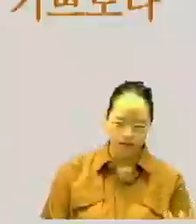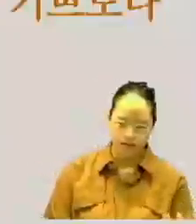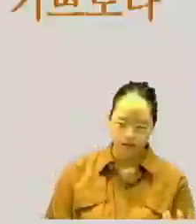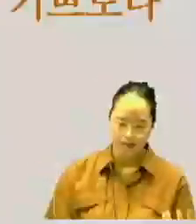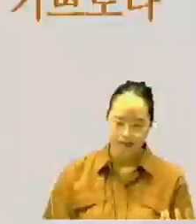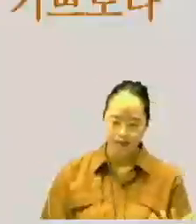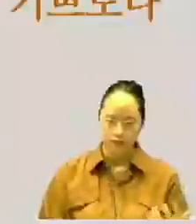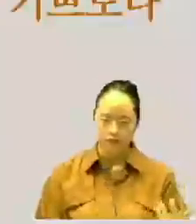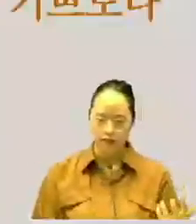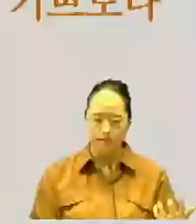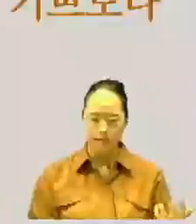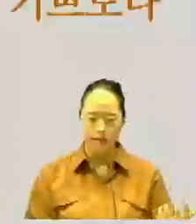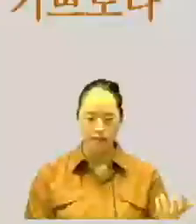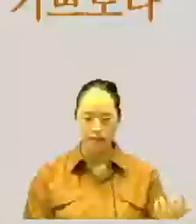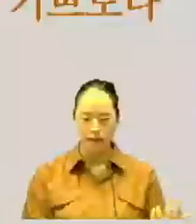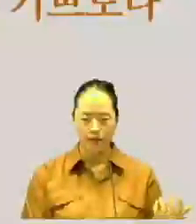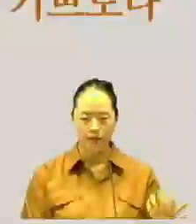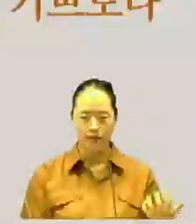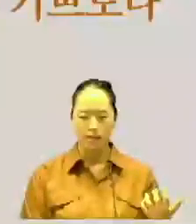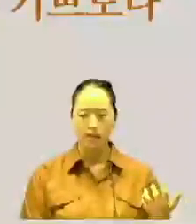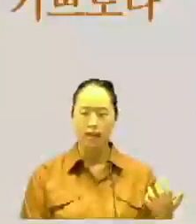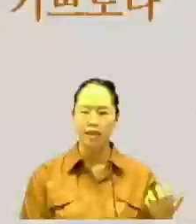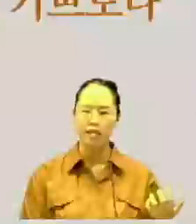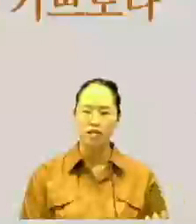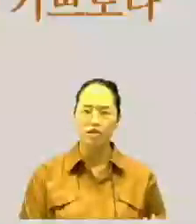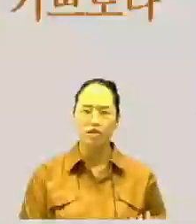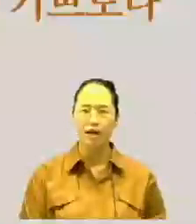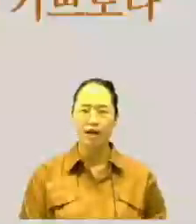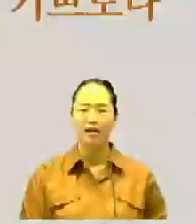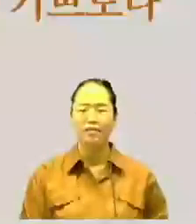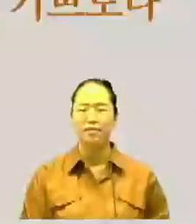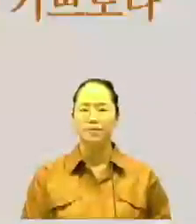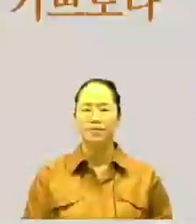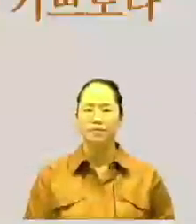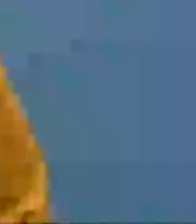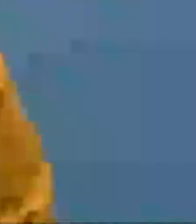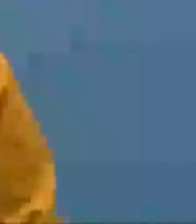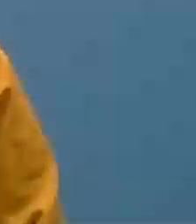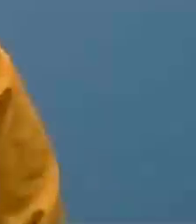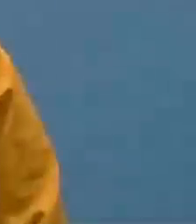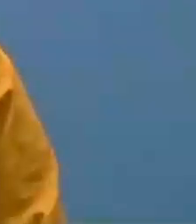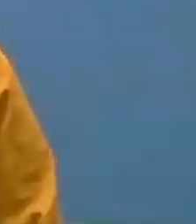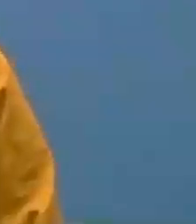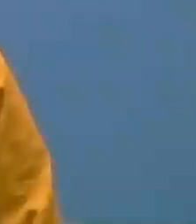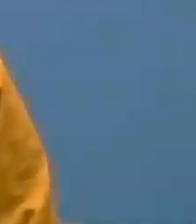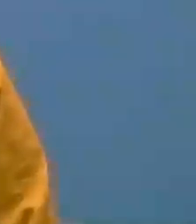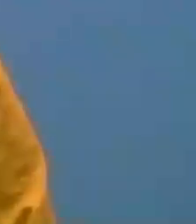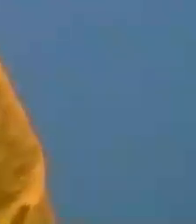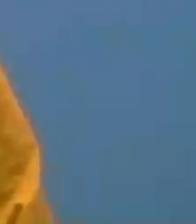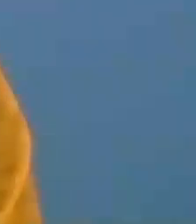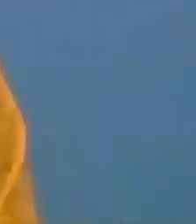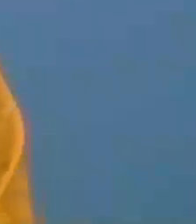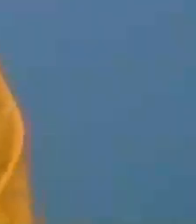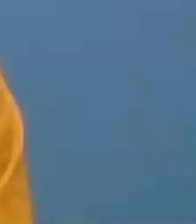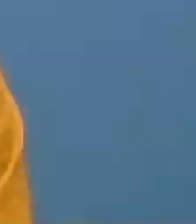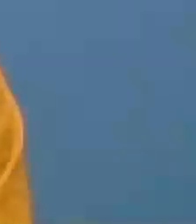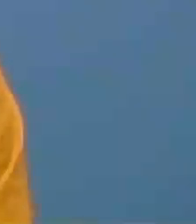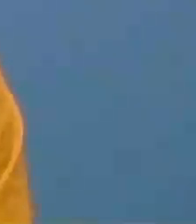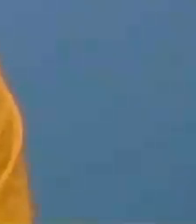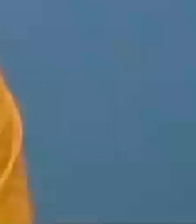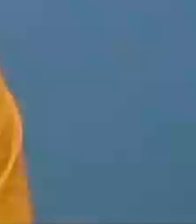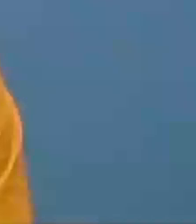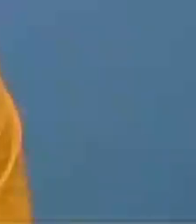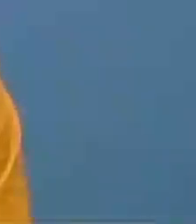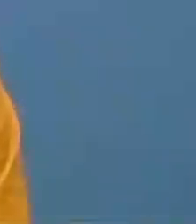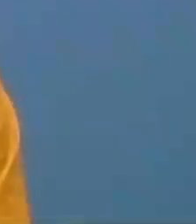他呢，先预言了事件，并且呢，成就，然后想问我们，到底谁是真正的神呢？